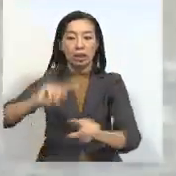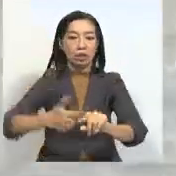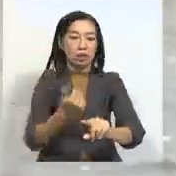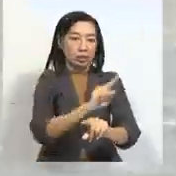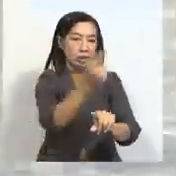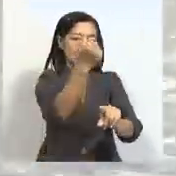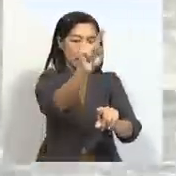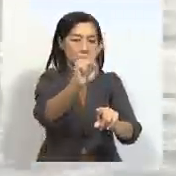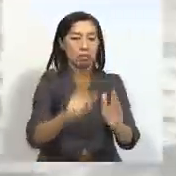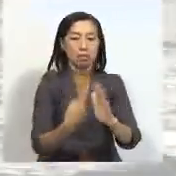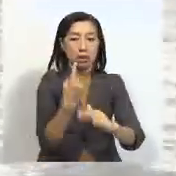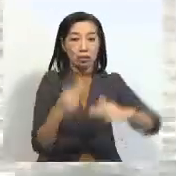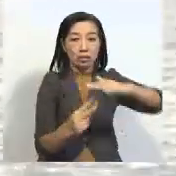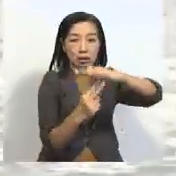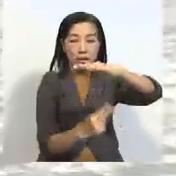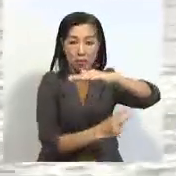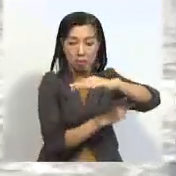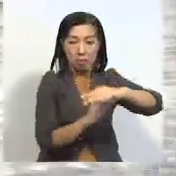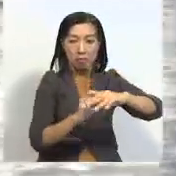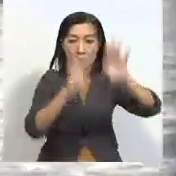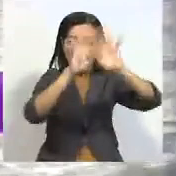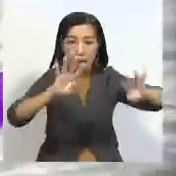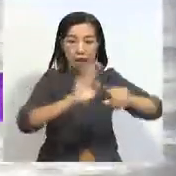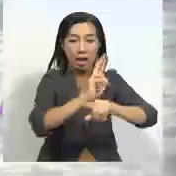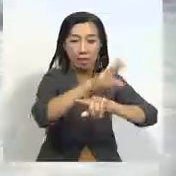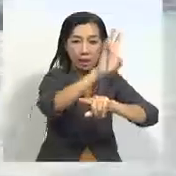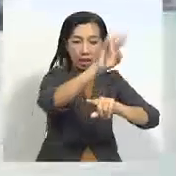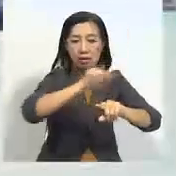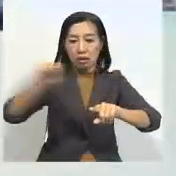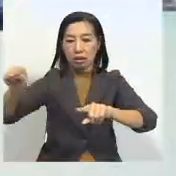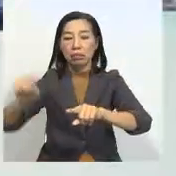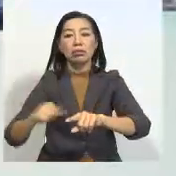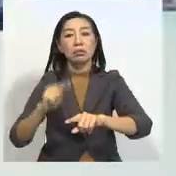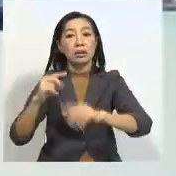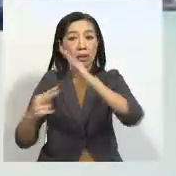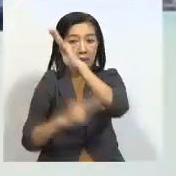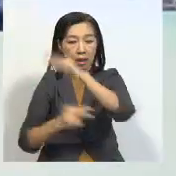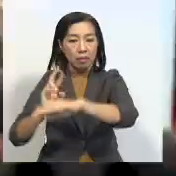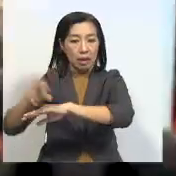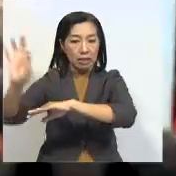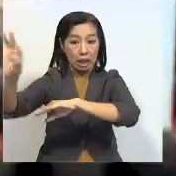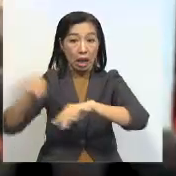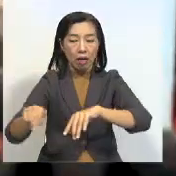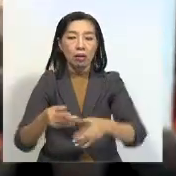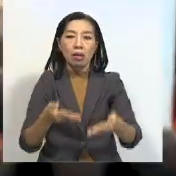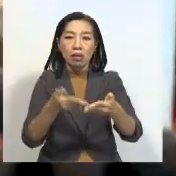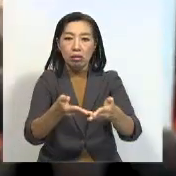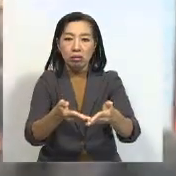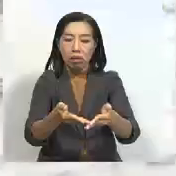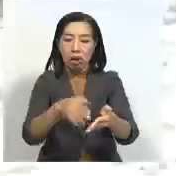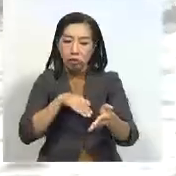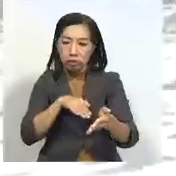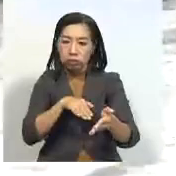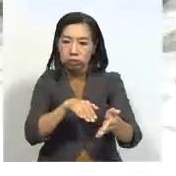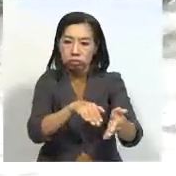ตั้งแต่ช่วงสะพานพระราม7ถึงสะพานพระราม9ไม่อนุญาตให้เรือบรรทุกสินค้าเรือบรรทุกน้ำมัน